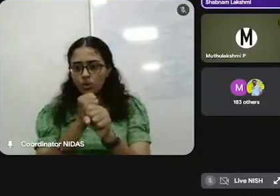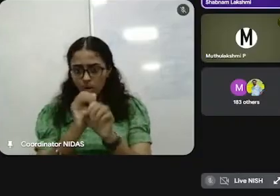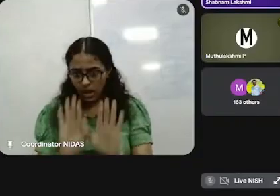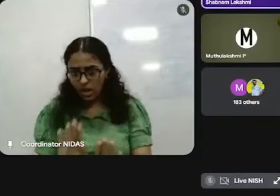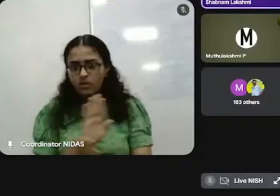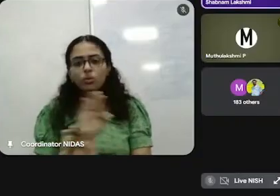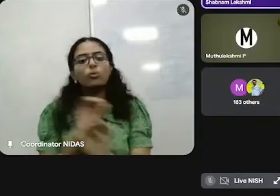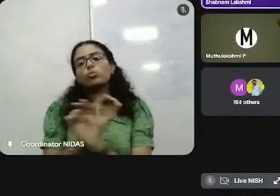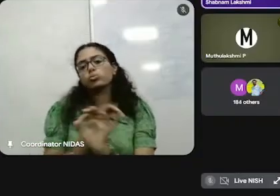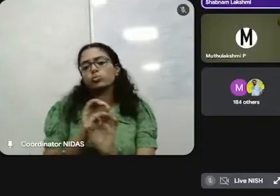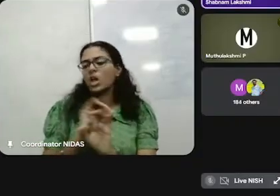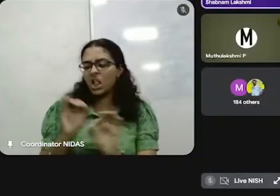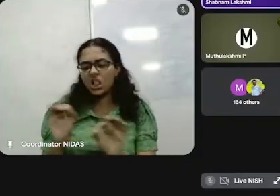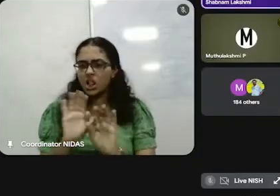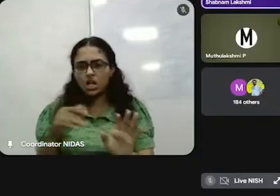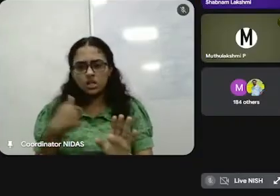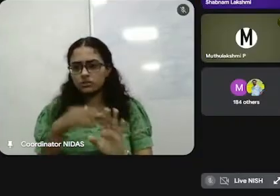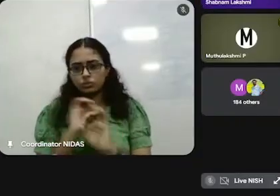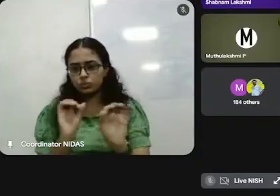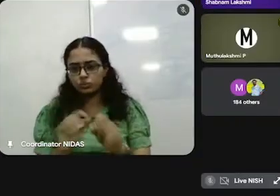ഉള്ളതായിട്ട് ഇല്ല, കൂർക്കം വലി ഇല്ല.